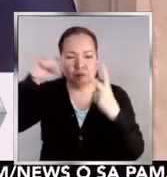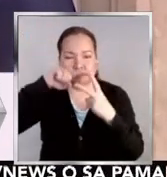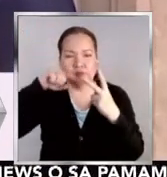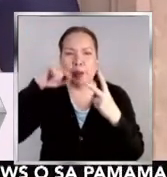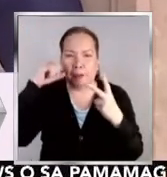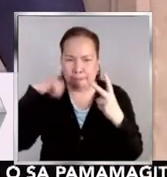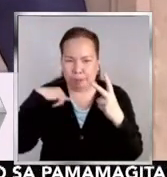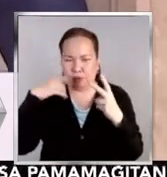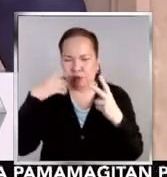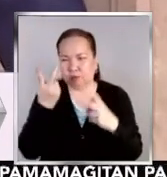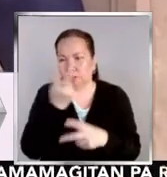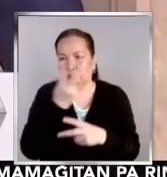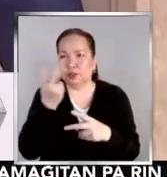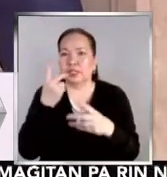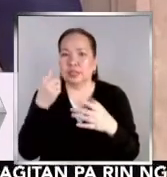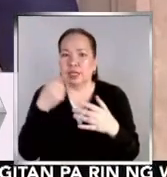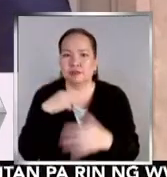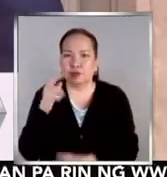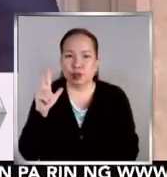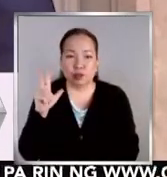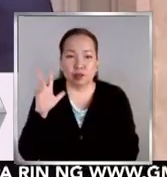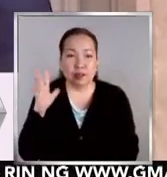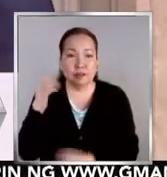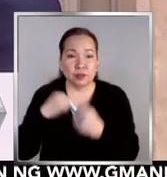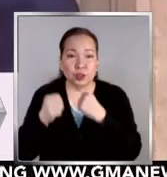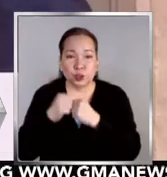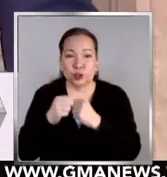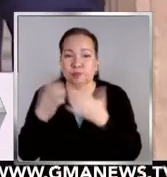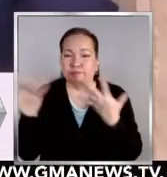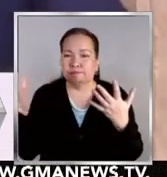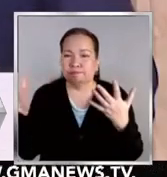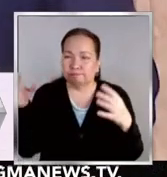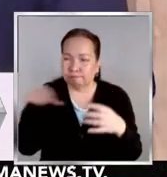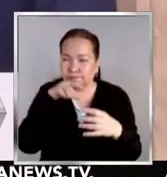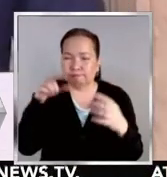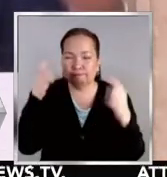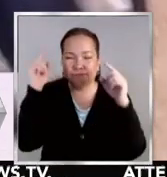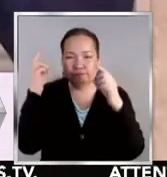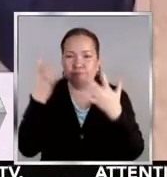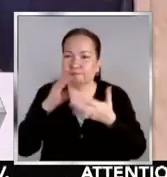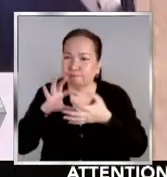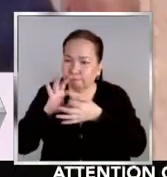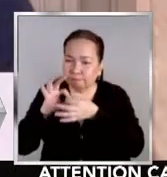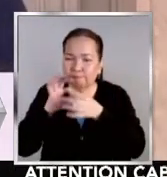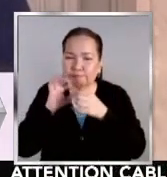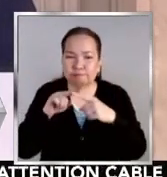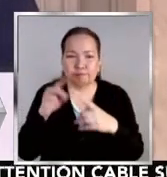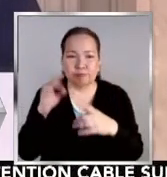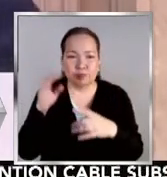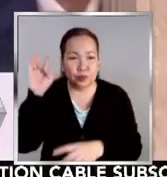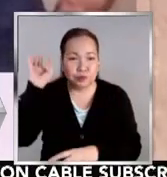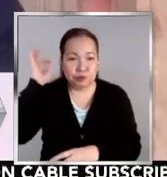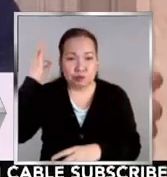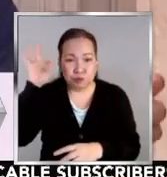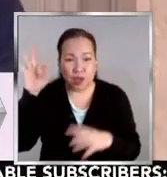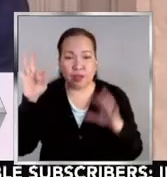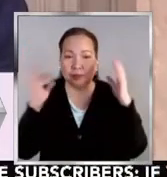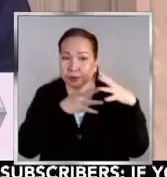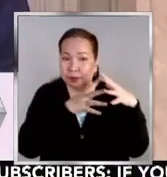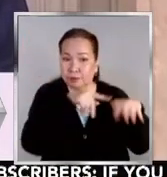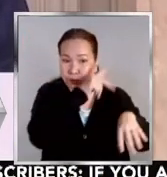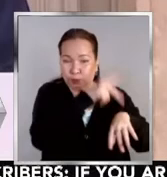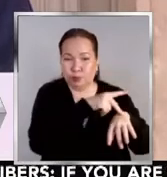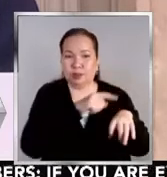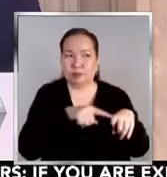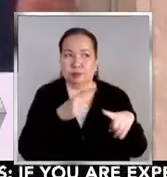ng diplomatic relations ng Pilipinas at France, pinag-usapan ng dalawang leader ang pagpapalakas ng relasyon ng dalawang bansa. Nagkaisa